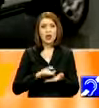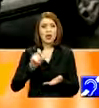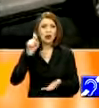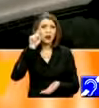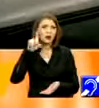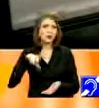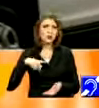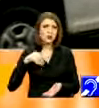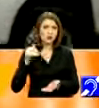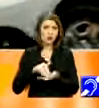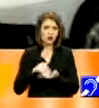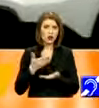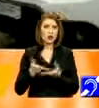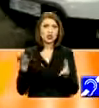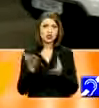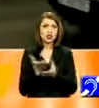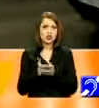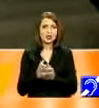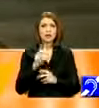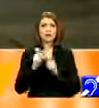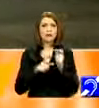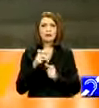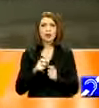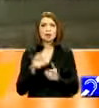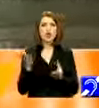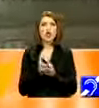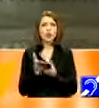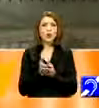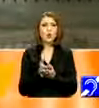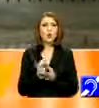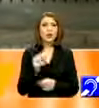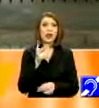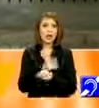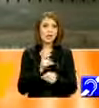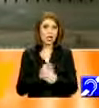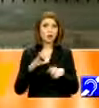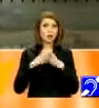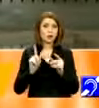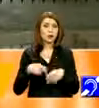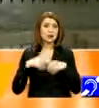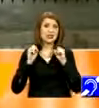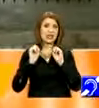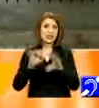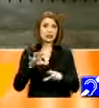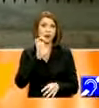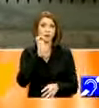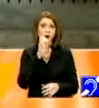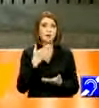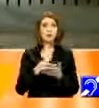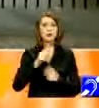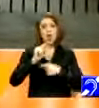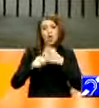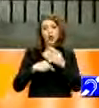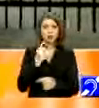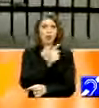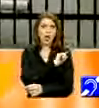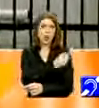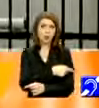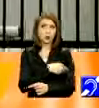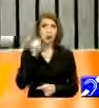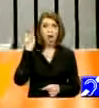necesare. În acest caz, repet, este vorba de documente pe care statul român trebuie să le trimită în Bulgaria pentru ca apoi autoritățile de